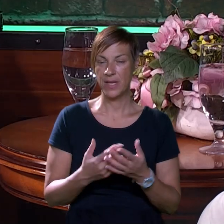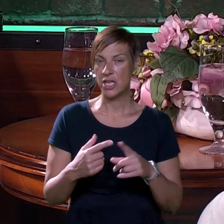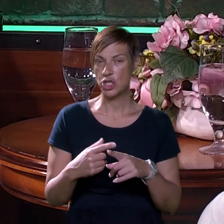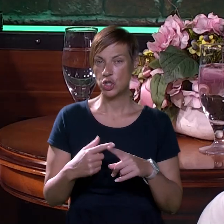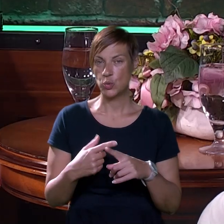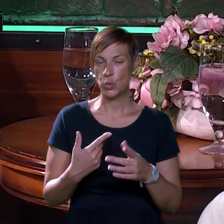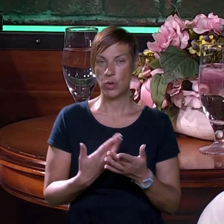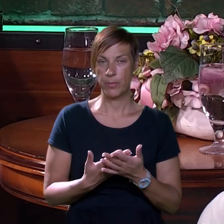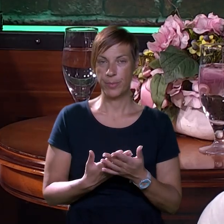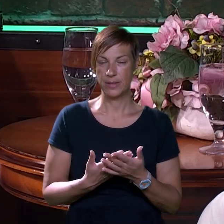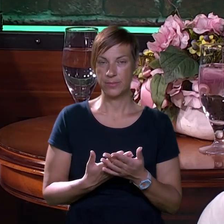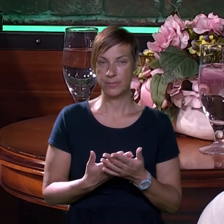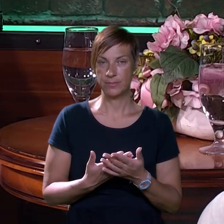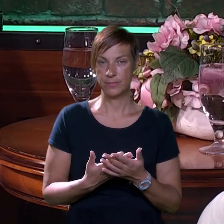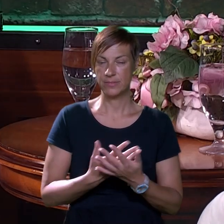sukobi.